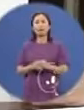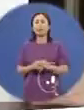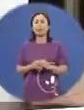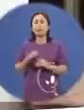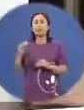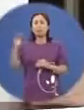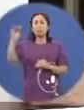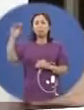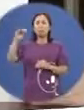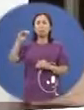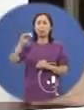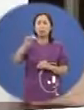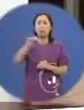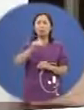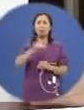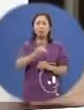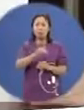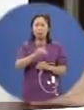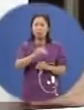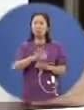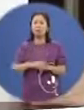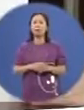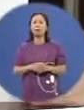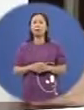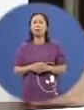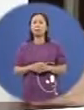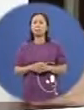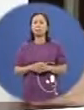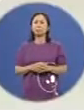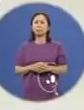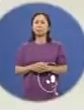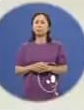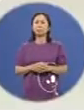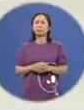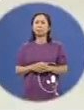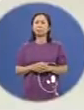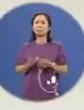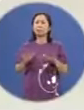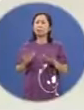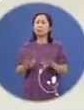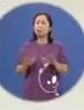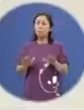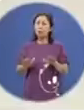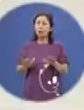どんどんどんこれがまた下がってきて、で和歌山県は現在